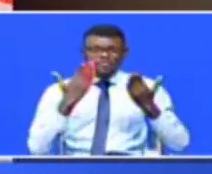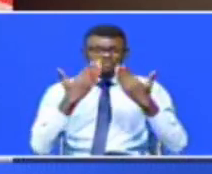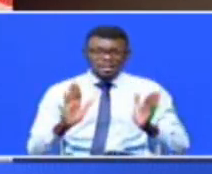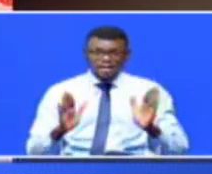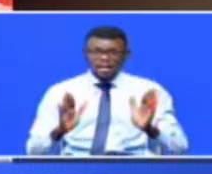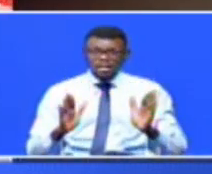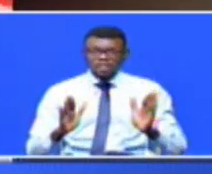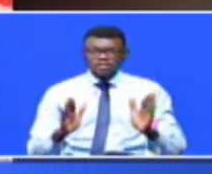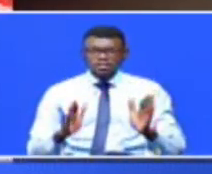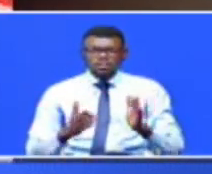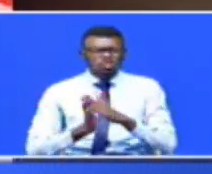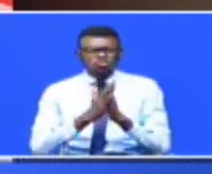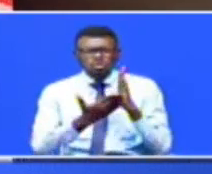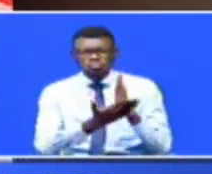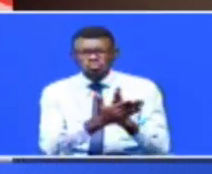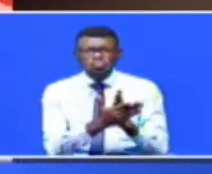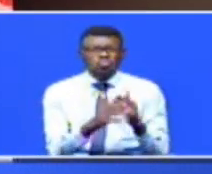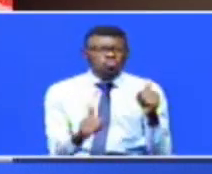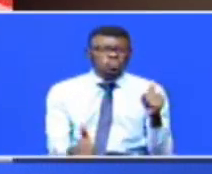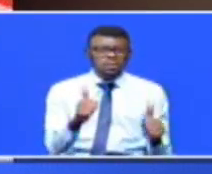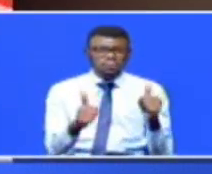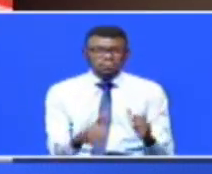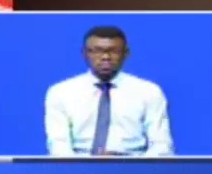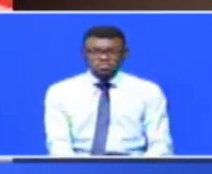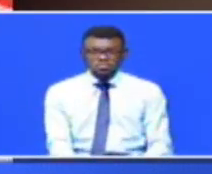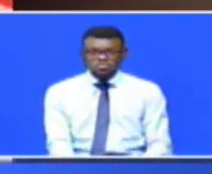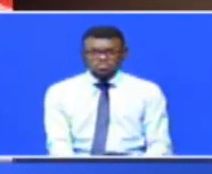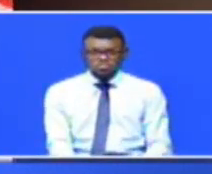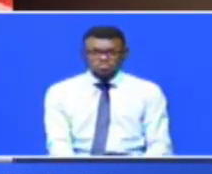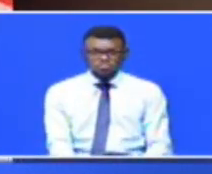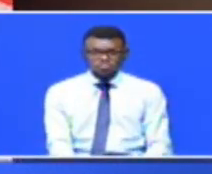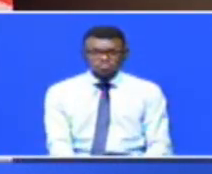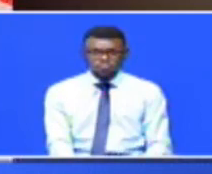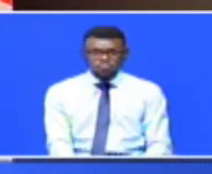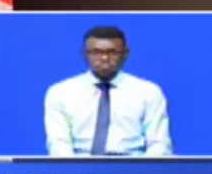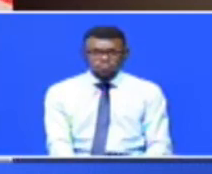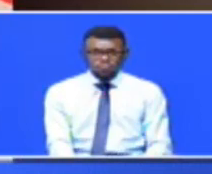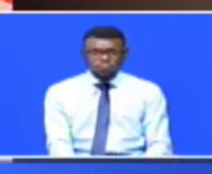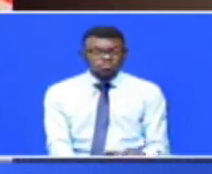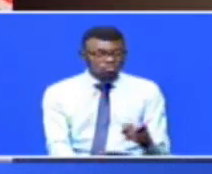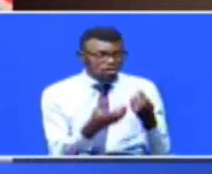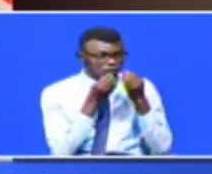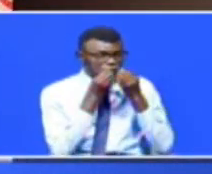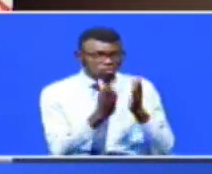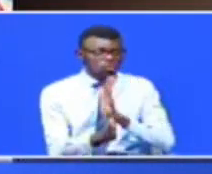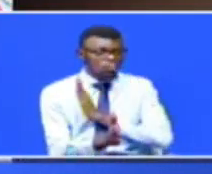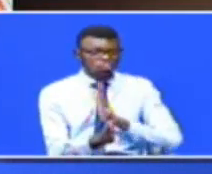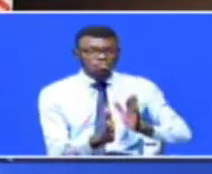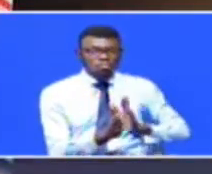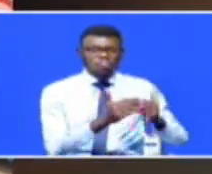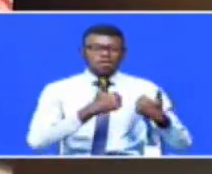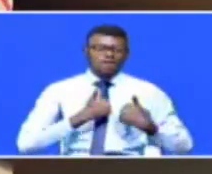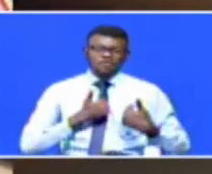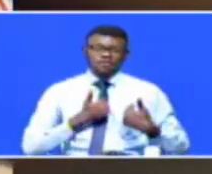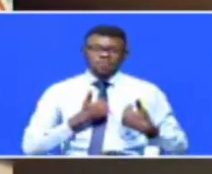Yes. Ukweli uko wapi haswa? Ukweli ndugu, you can get it from the board. Mm-hmm. Yes, and the Minister